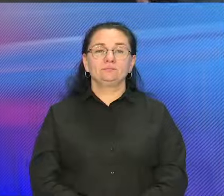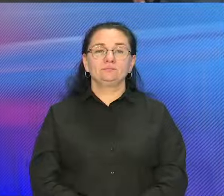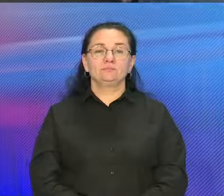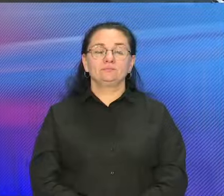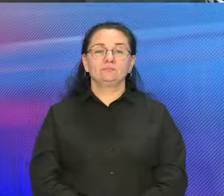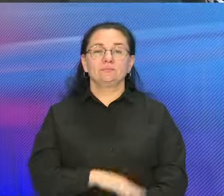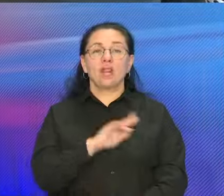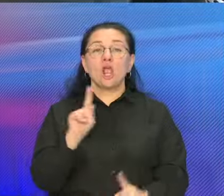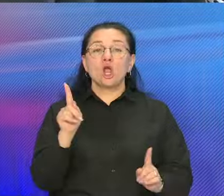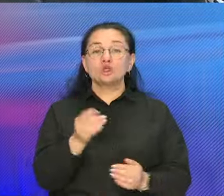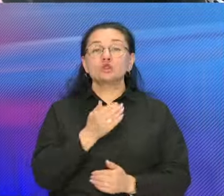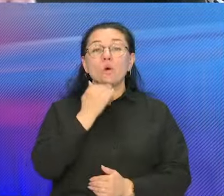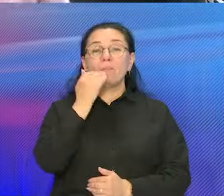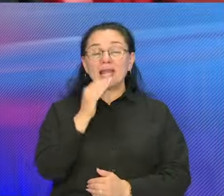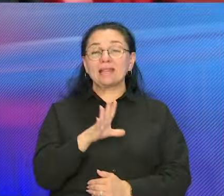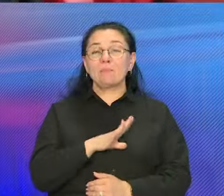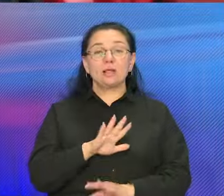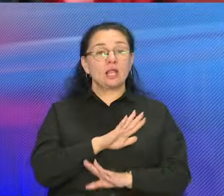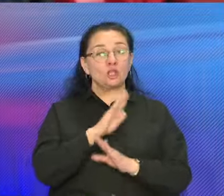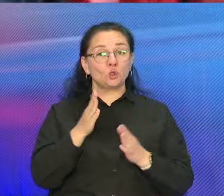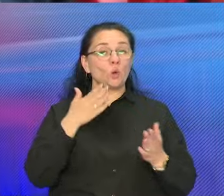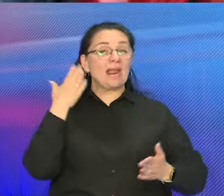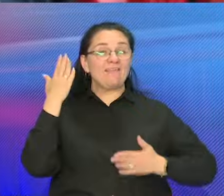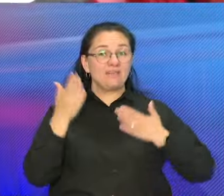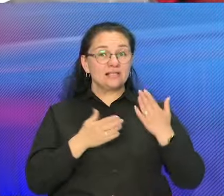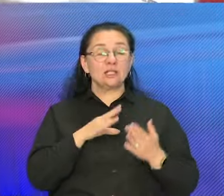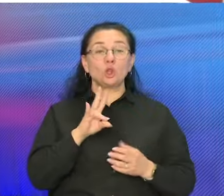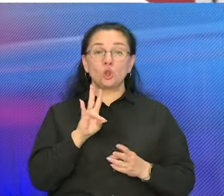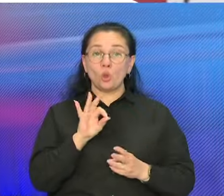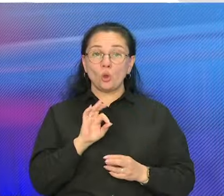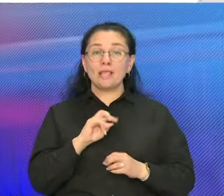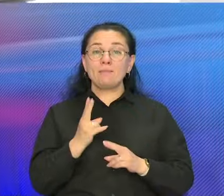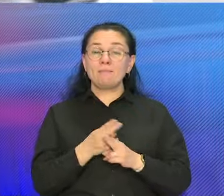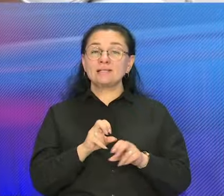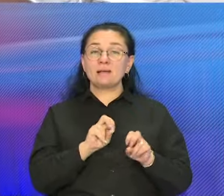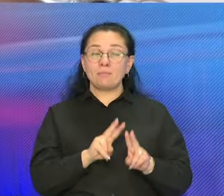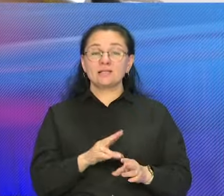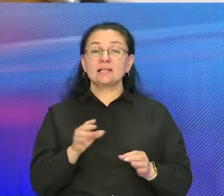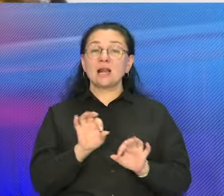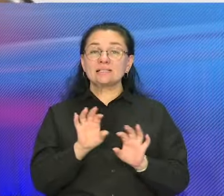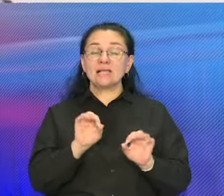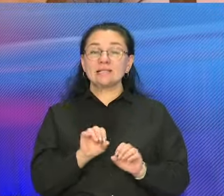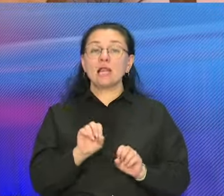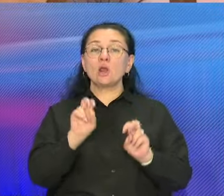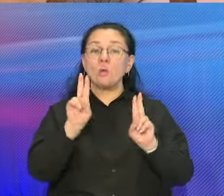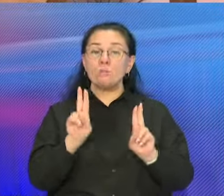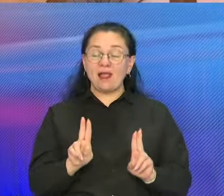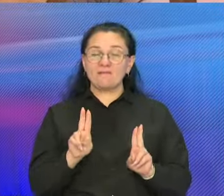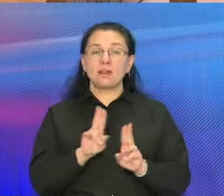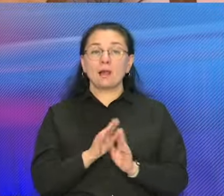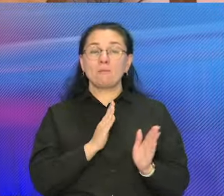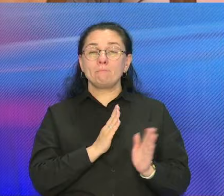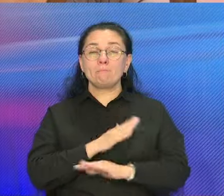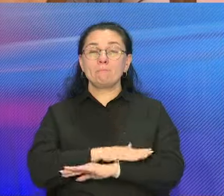Каблеты прошло не только весело, а и беспечно На работнике МНС нагадали детям основные правила повозин Об том, что свободы